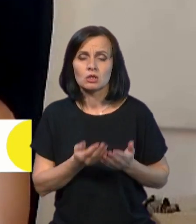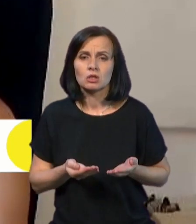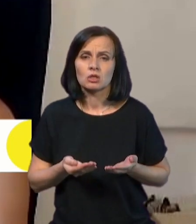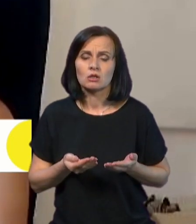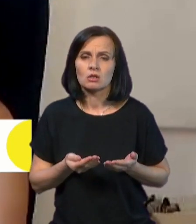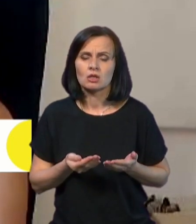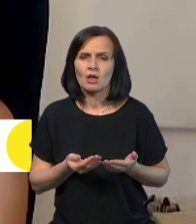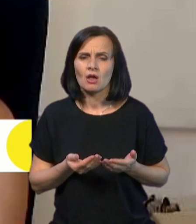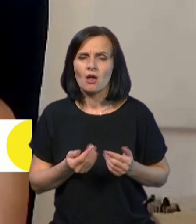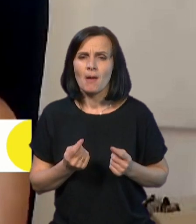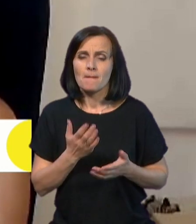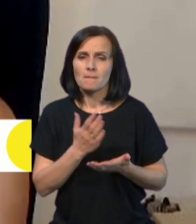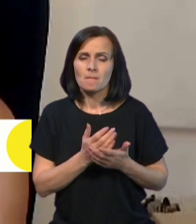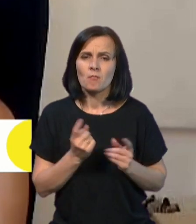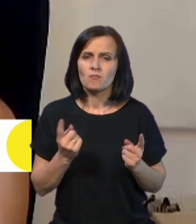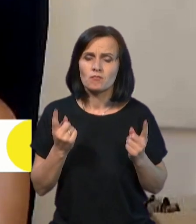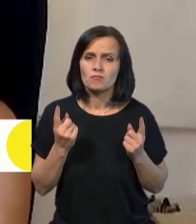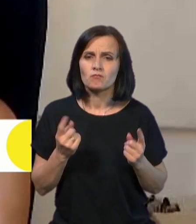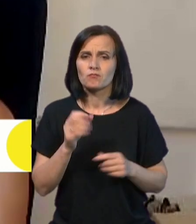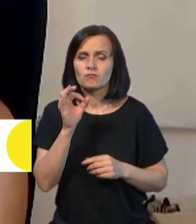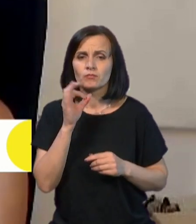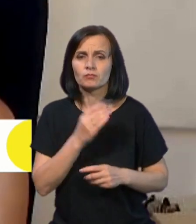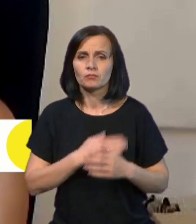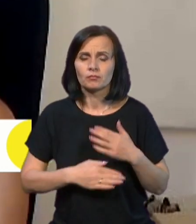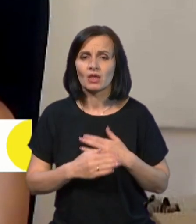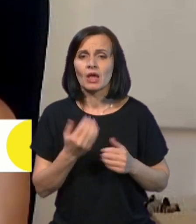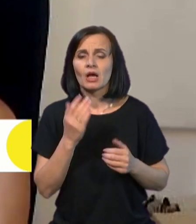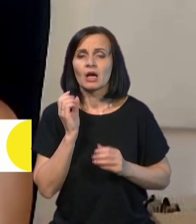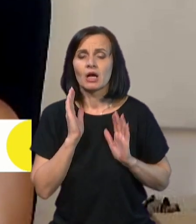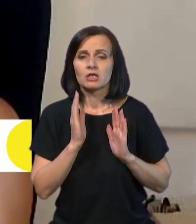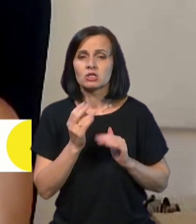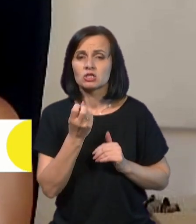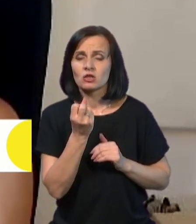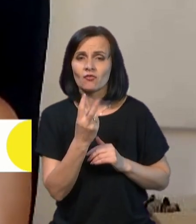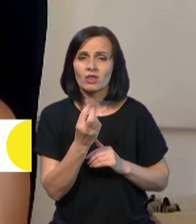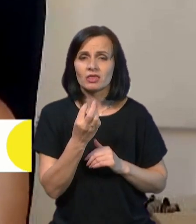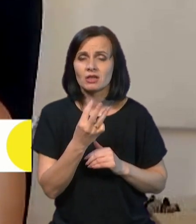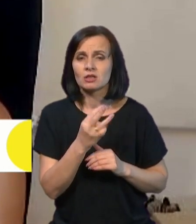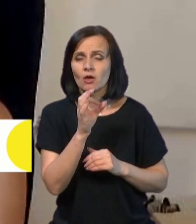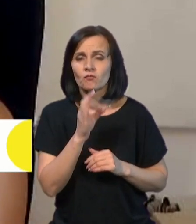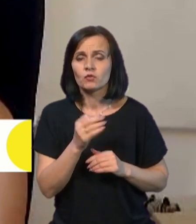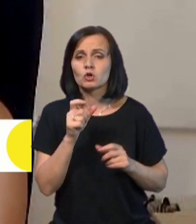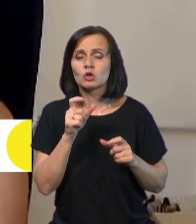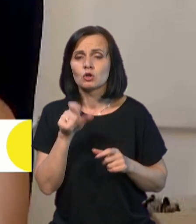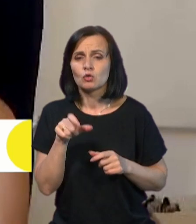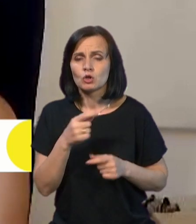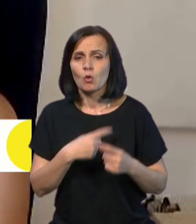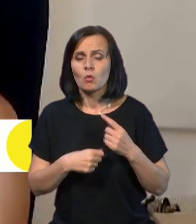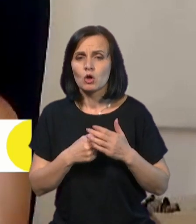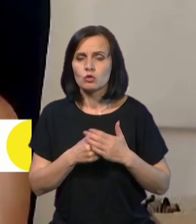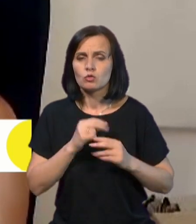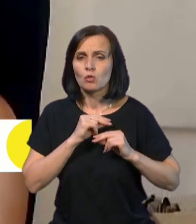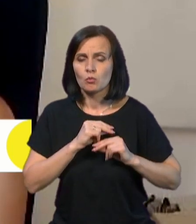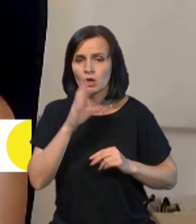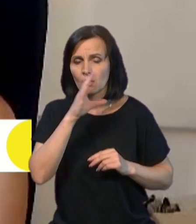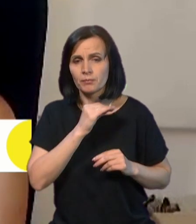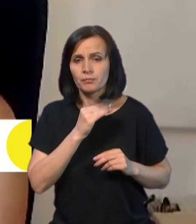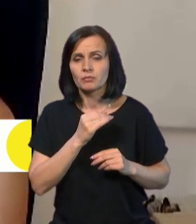використовуючи 150 хвилин на тиждень фізичну активність інтенсивної, помірної